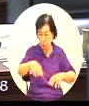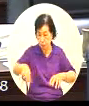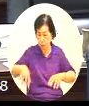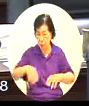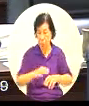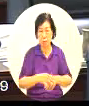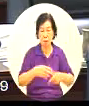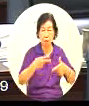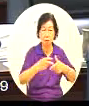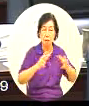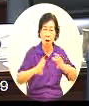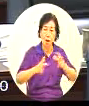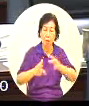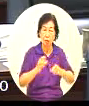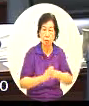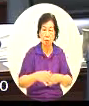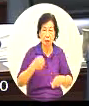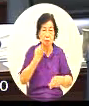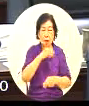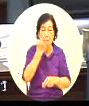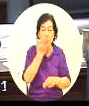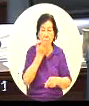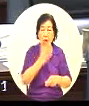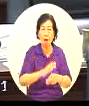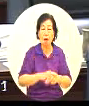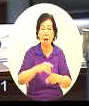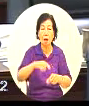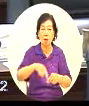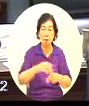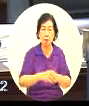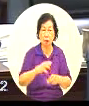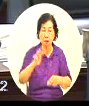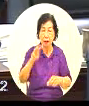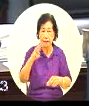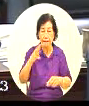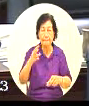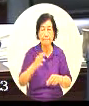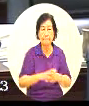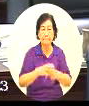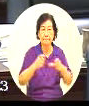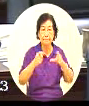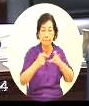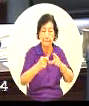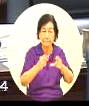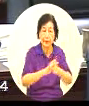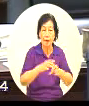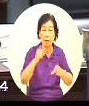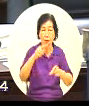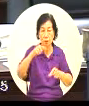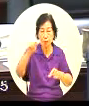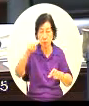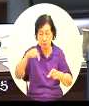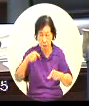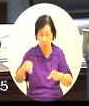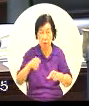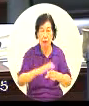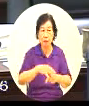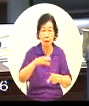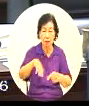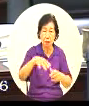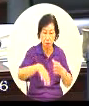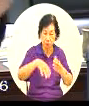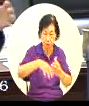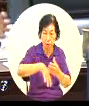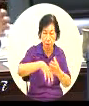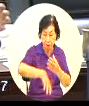有600公顷诶。好，迄个所在占超了300公顷，咱会当出230公顷，吼，啊来做一